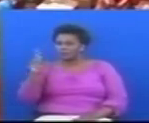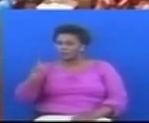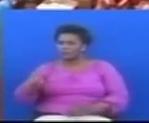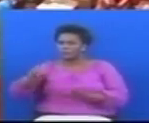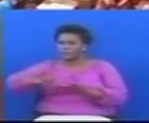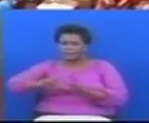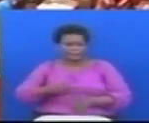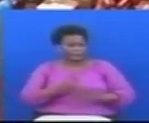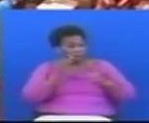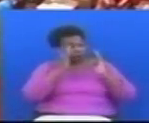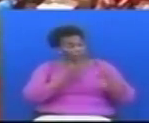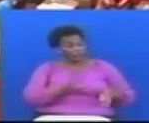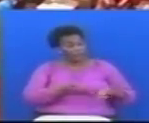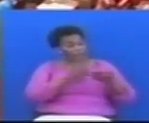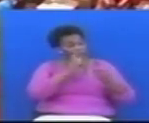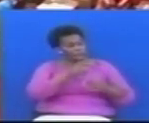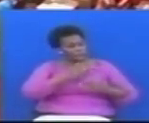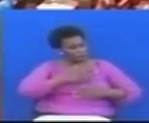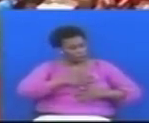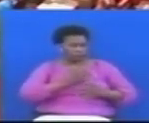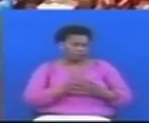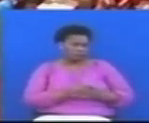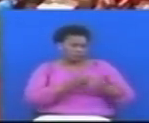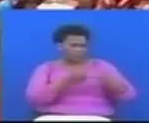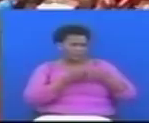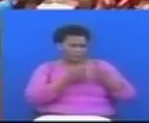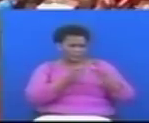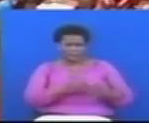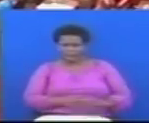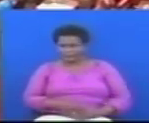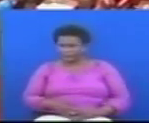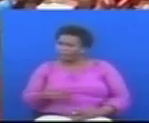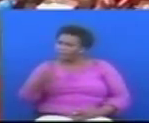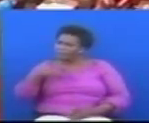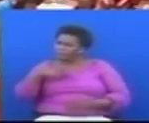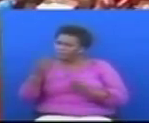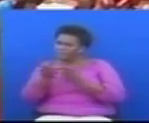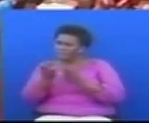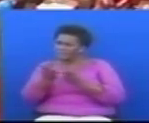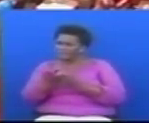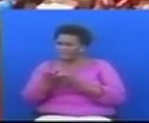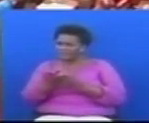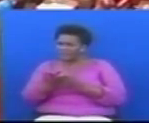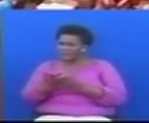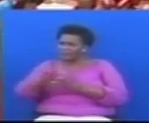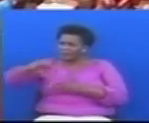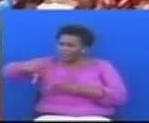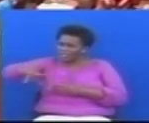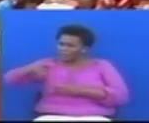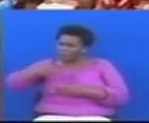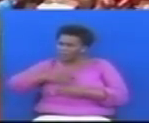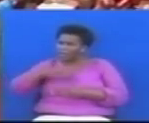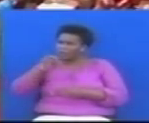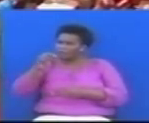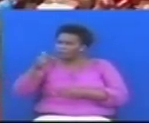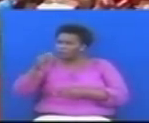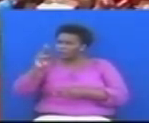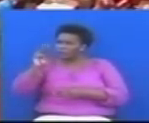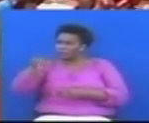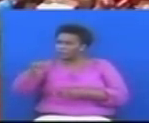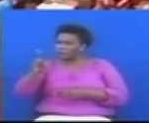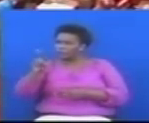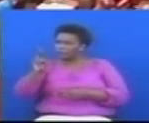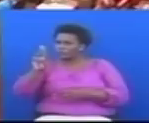Tatizo liliopo kwenye tarafa ya Mgeta linafanana kabisa na tatizo liliopo katika tarafa ya Masakata katika jimbo la Tunduru Kusini. Barabara